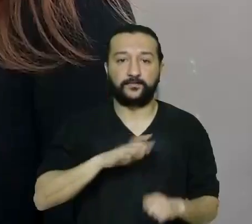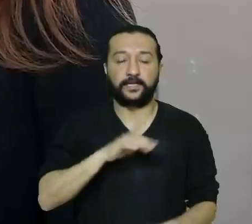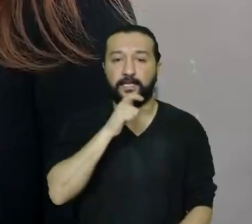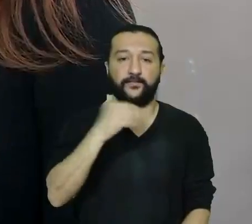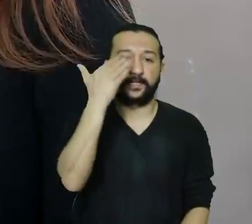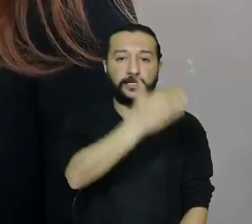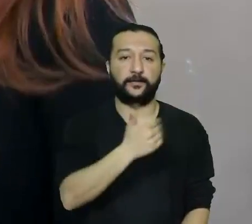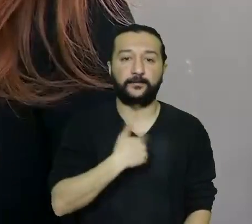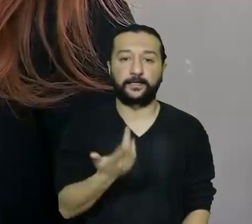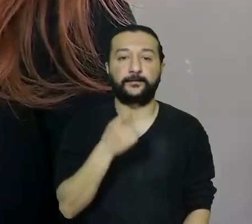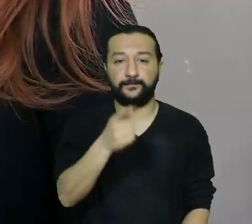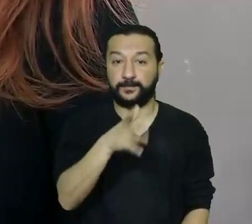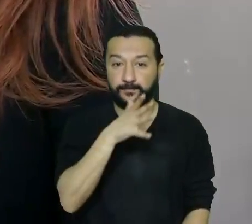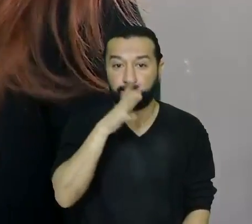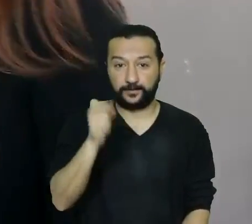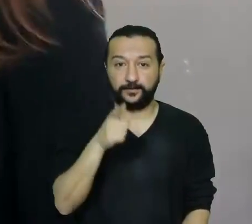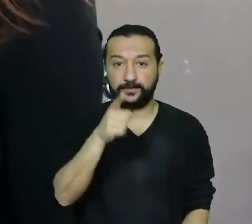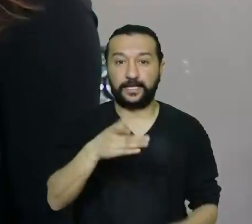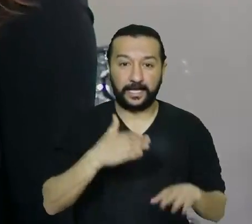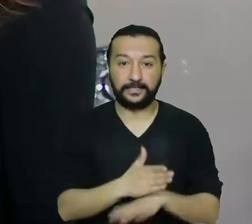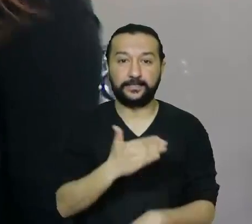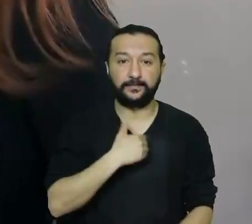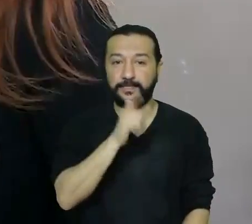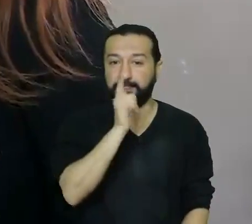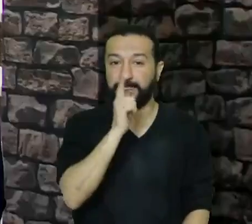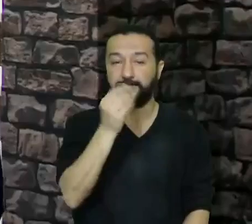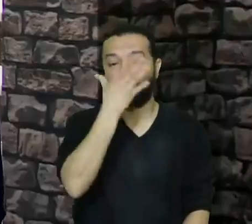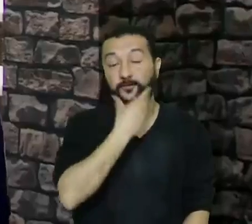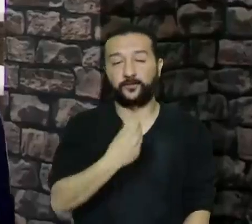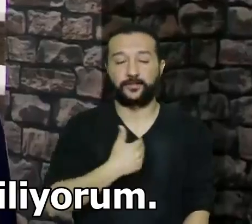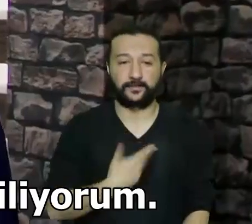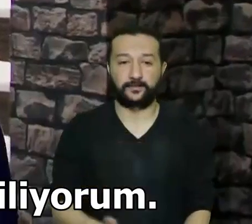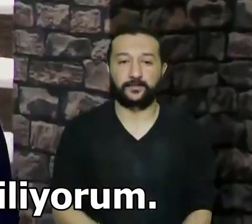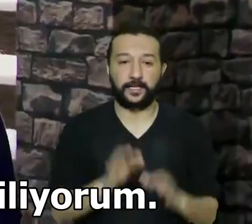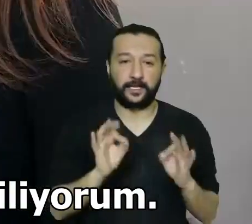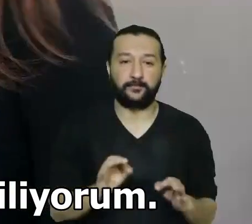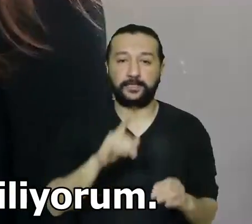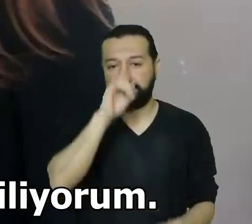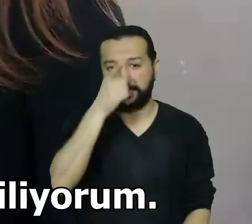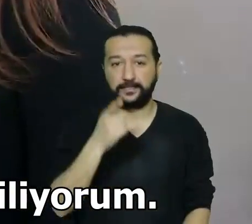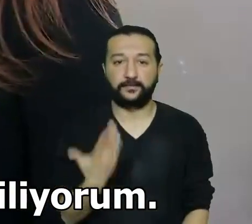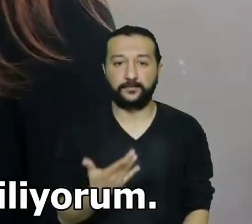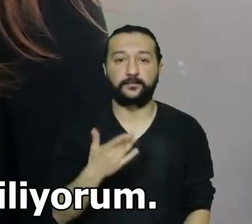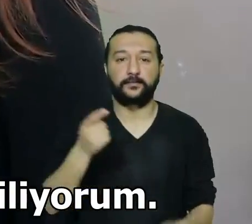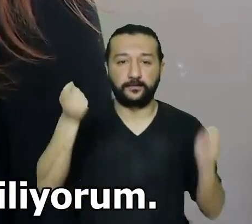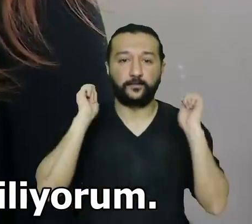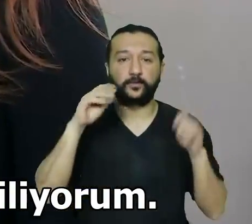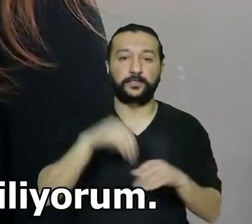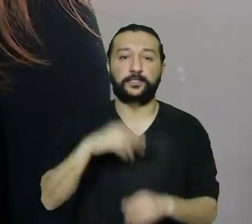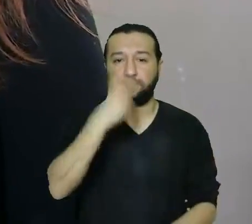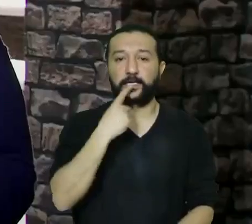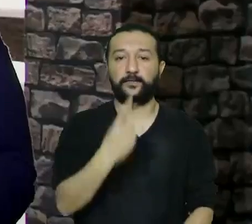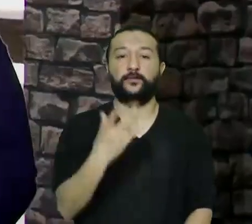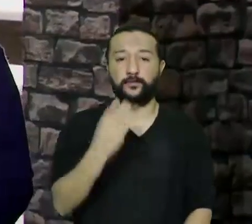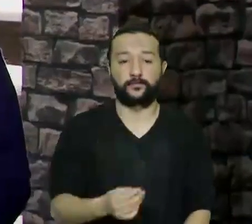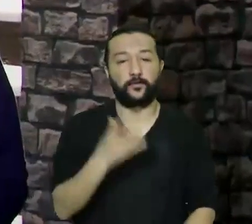kafede? Ay biliyor musun? Aslında benim sesim çok güzel. Ama sadece duşta şarkı